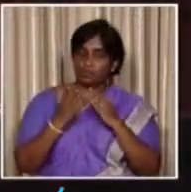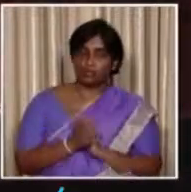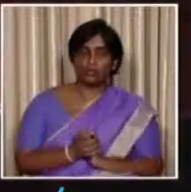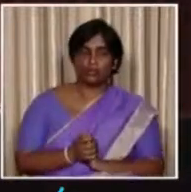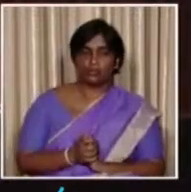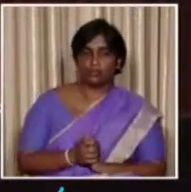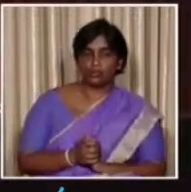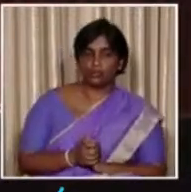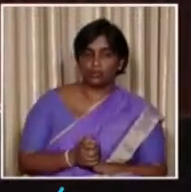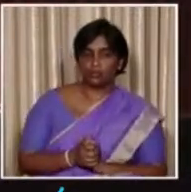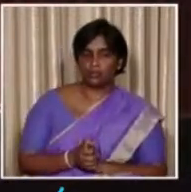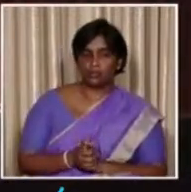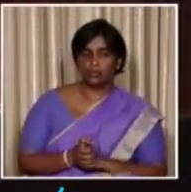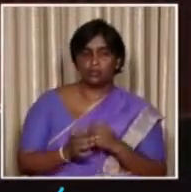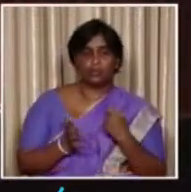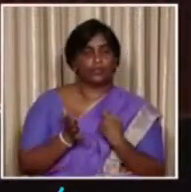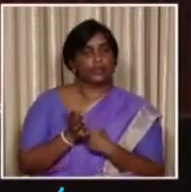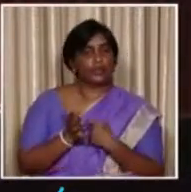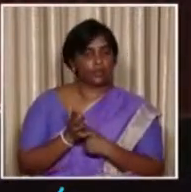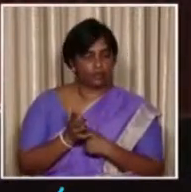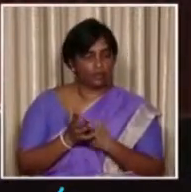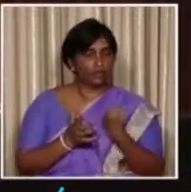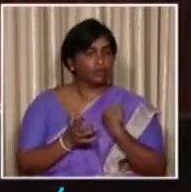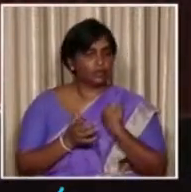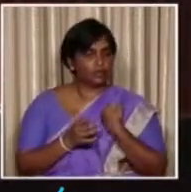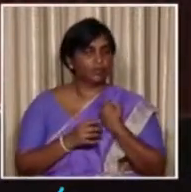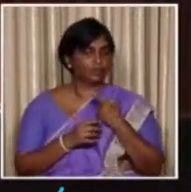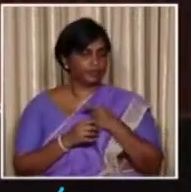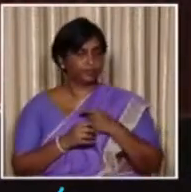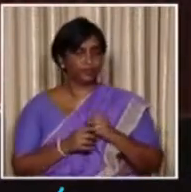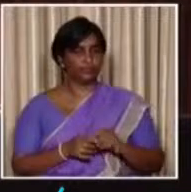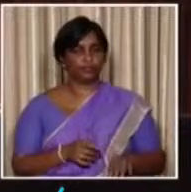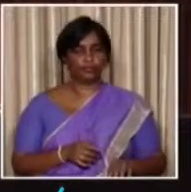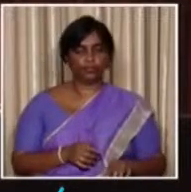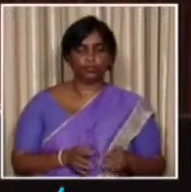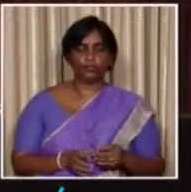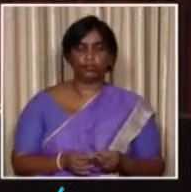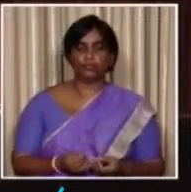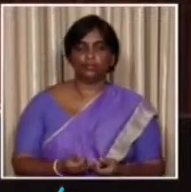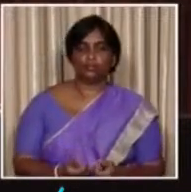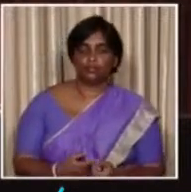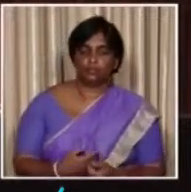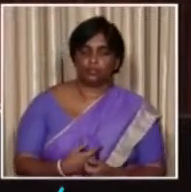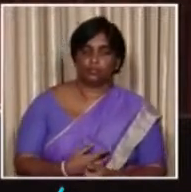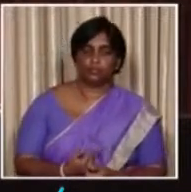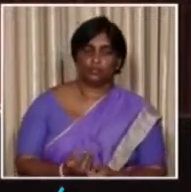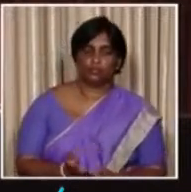බවමිසුතේ ඔබතුමාට ගරු වෛද්‍ය රාජිත සේනාරත් මෙතුමා ඔබතුමාට අවස්ථාව